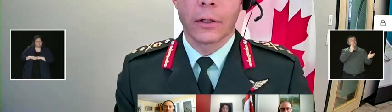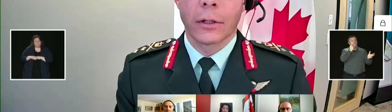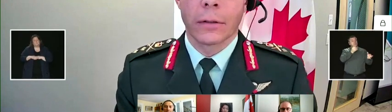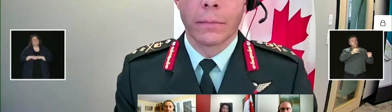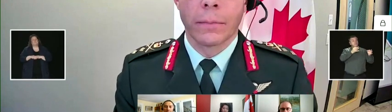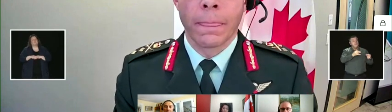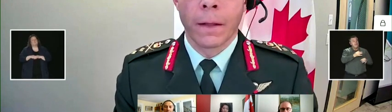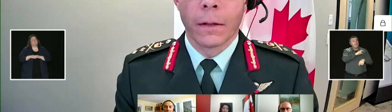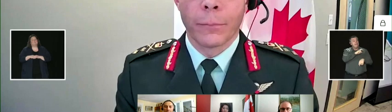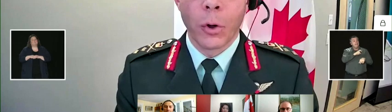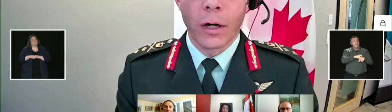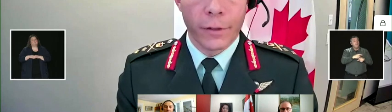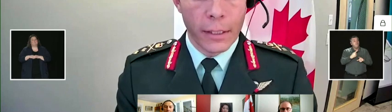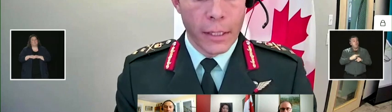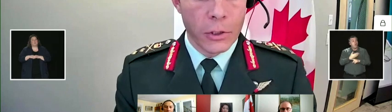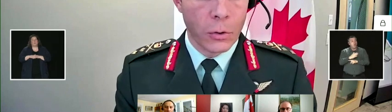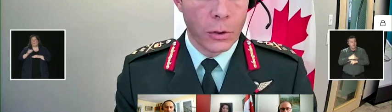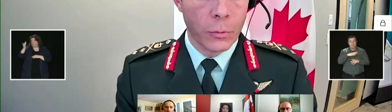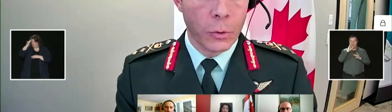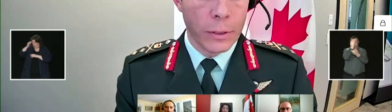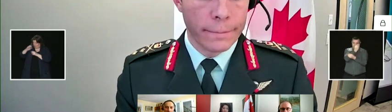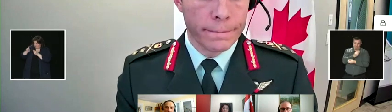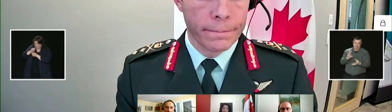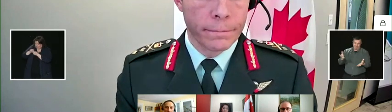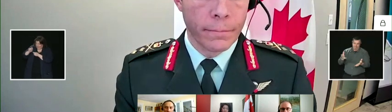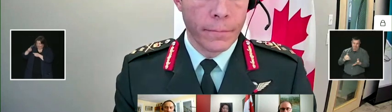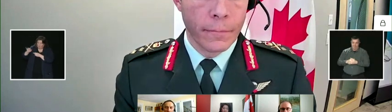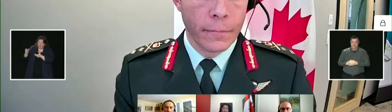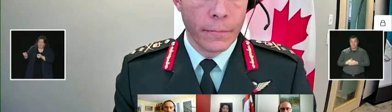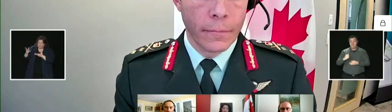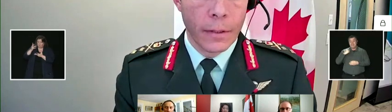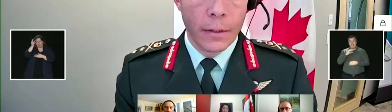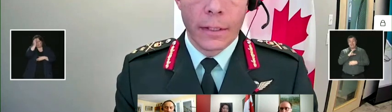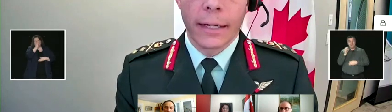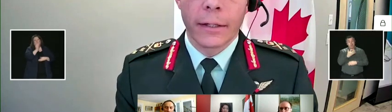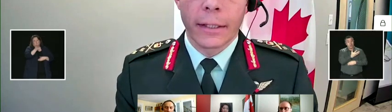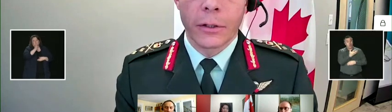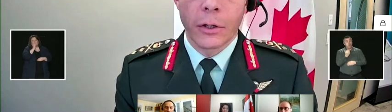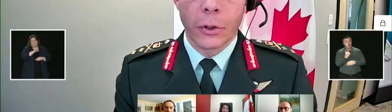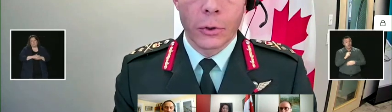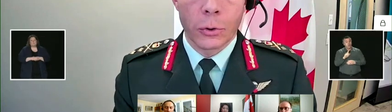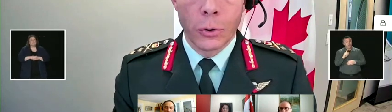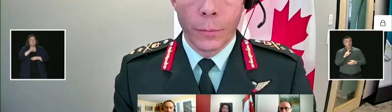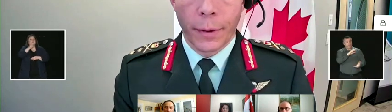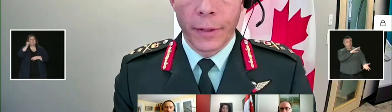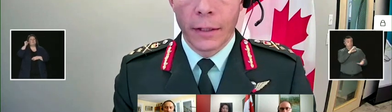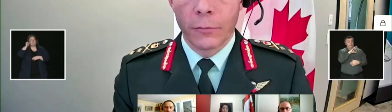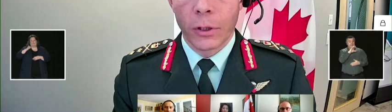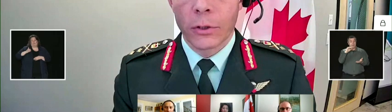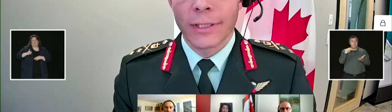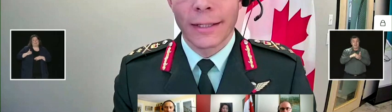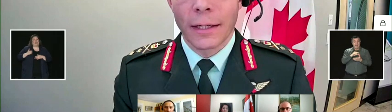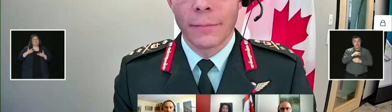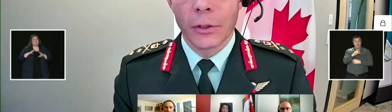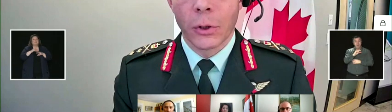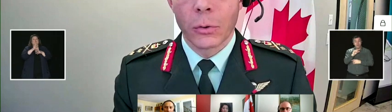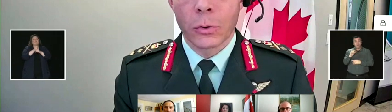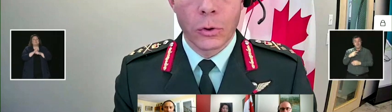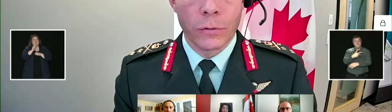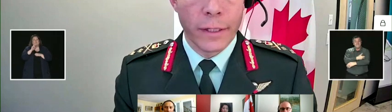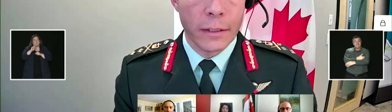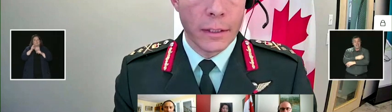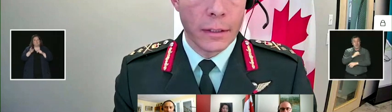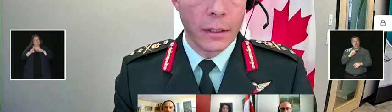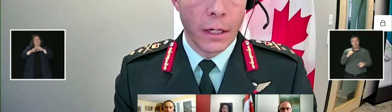quantités pour avril, elles seront communiquées. Hier, le Canada a reçu un premier envoi de 500 000